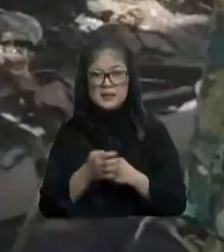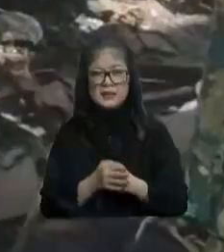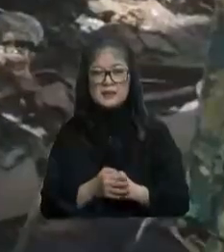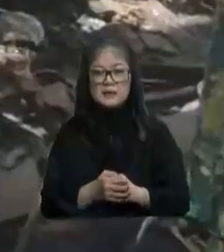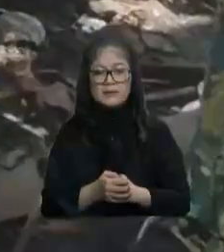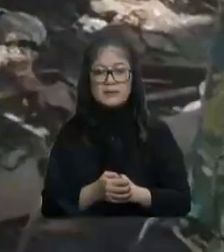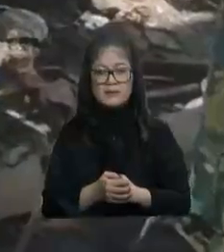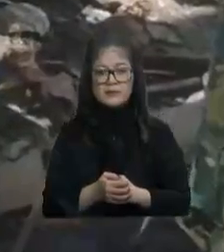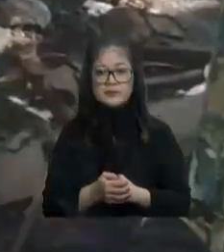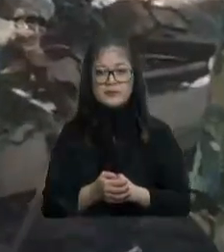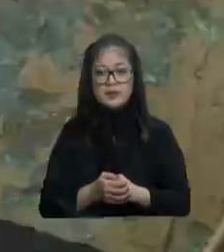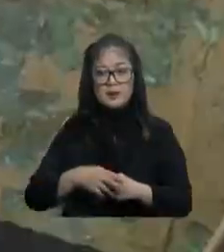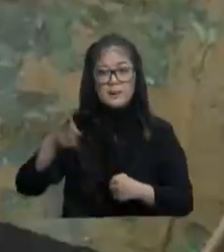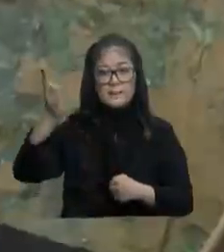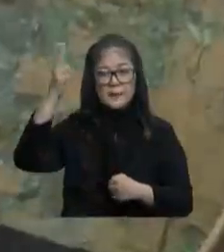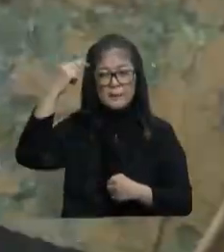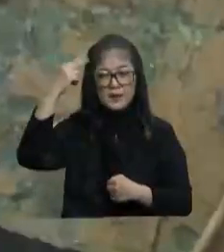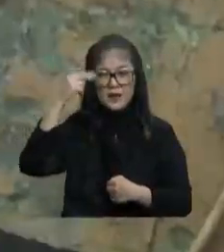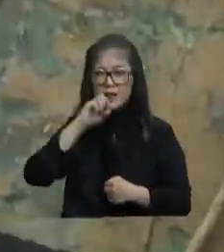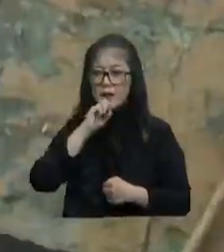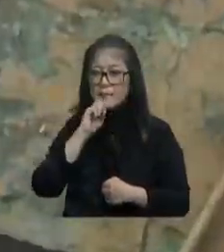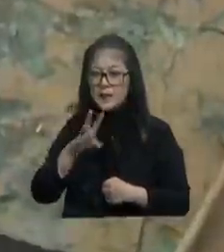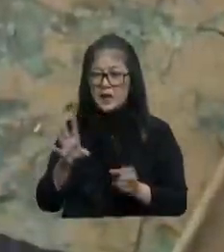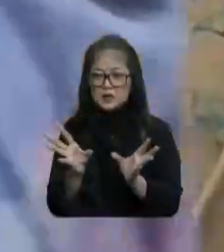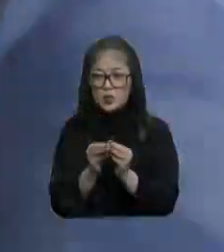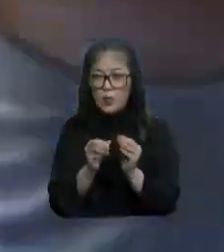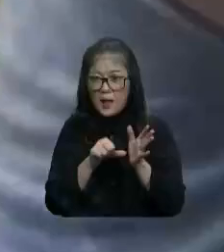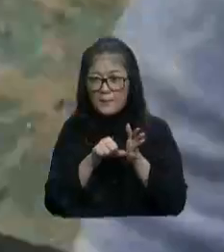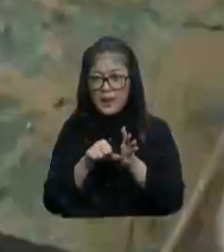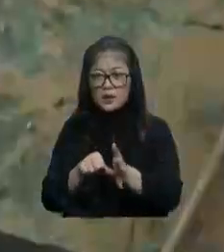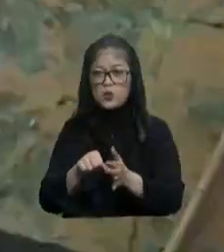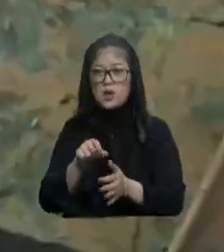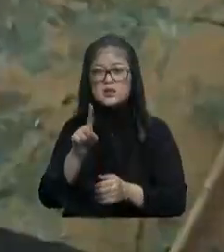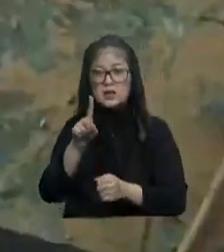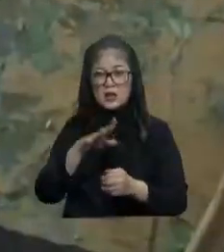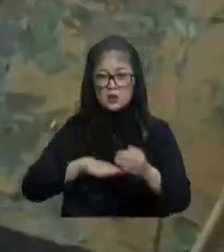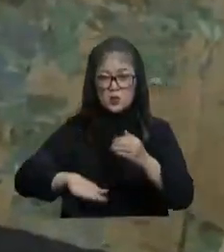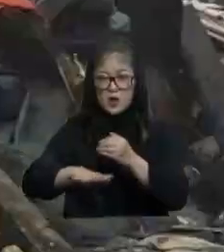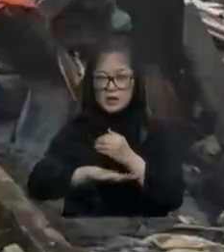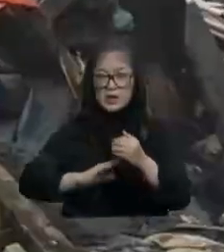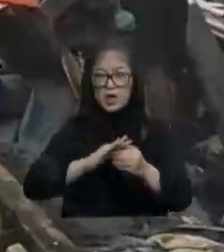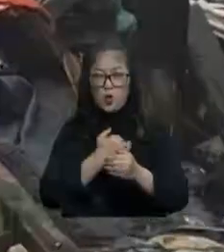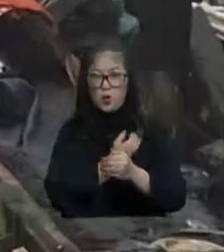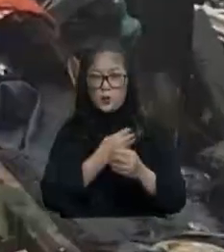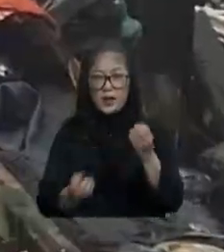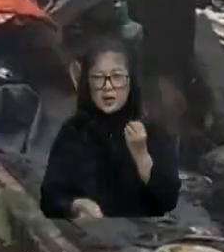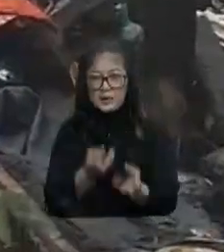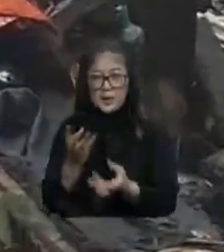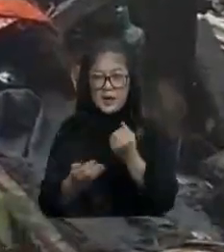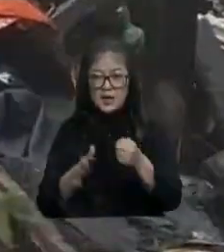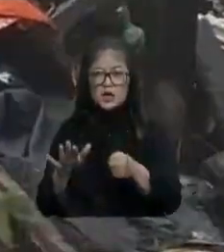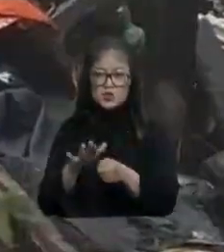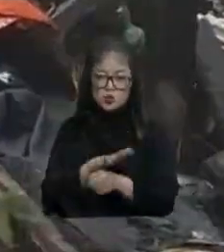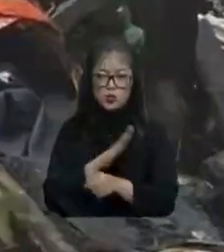Pemerintah setempat memastikan jumlah bantuan dan kebutuhan dasar yang diberikan kepada korban kebakaran dapat terpenuhi.